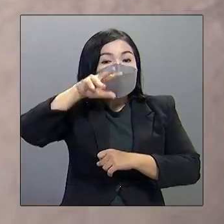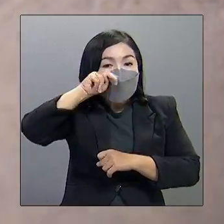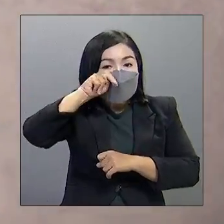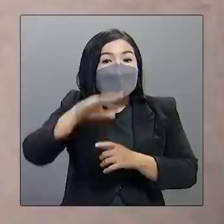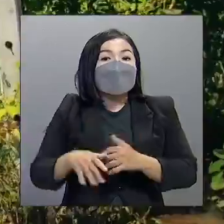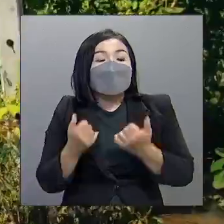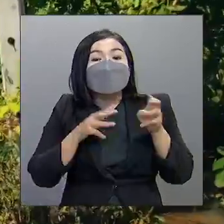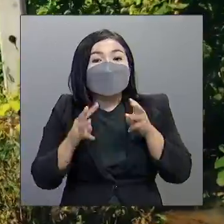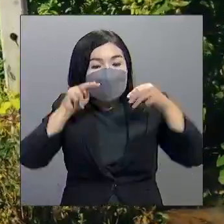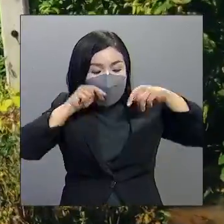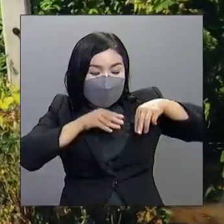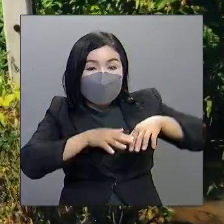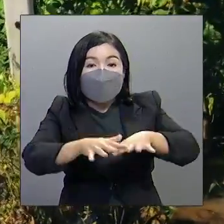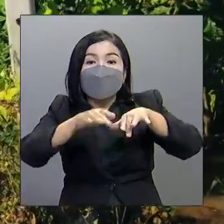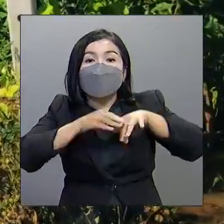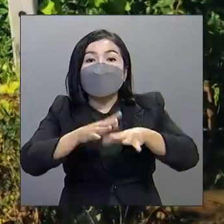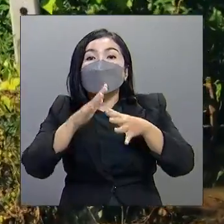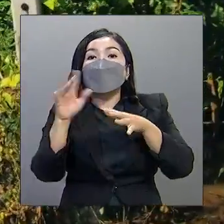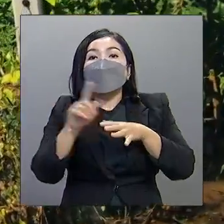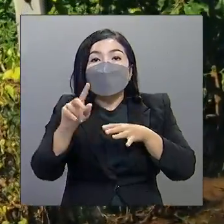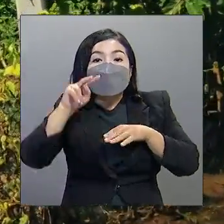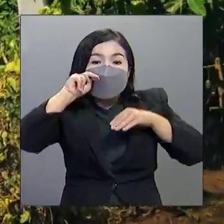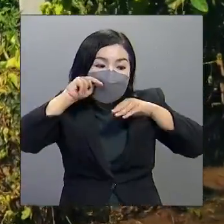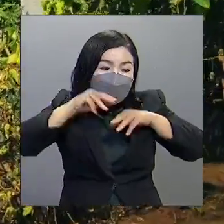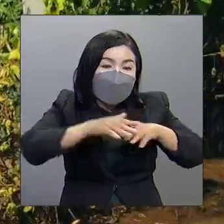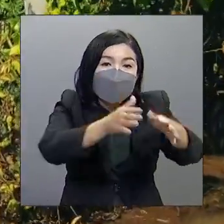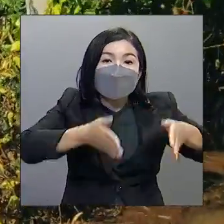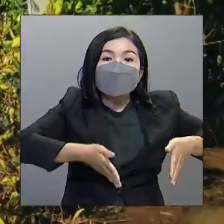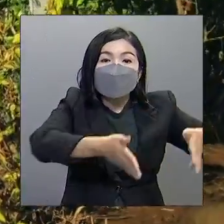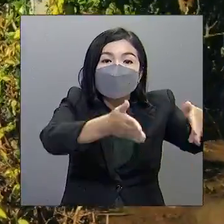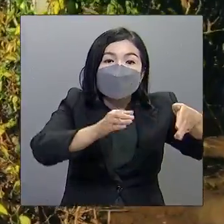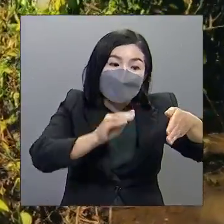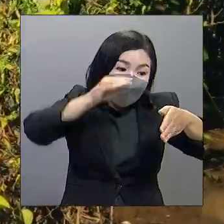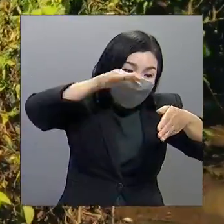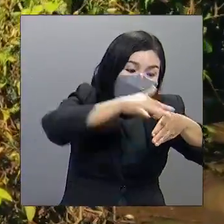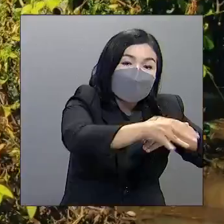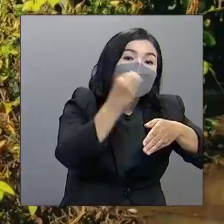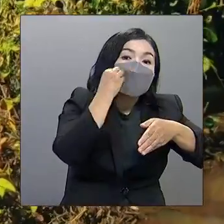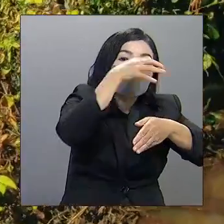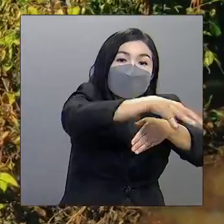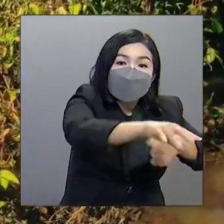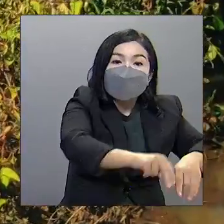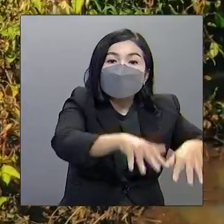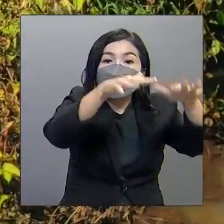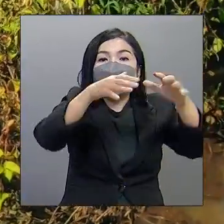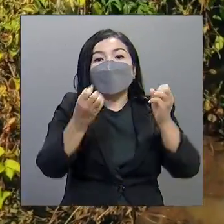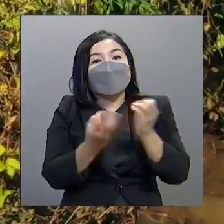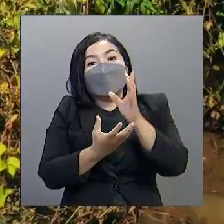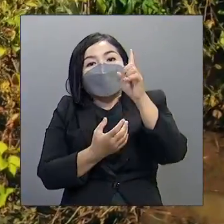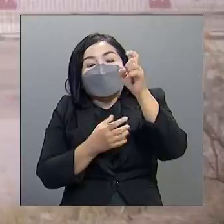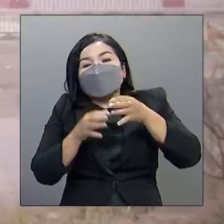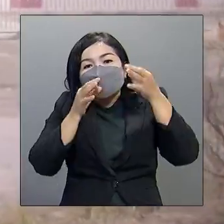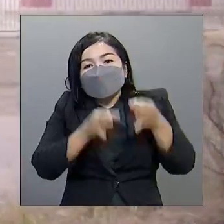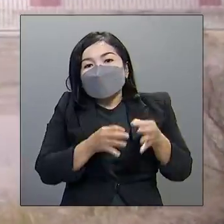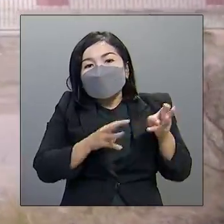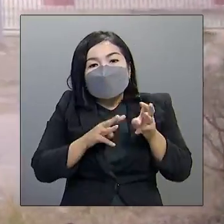านน้ำลงมาปรากฏว่าน้ำข้ามถนนช่วงที่สุดไปท่วมบ้านเรือนประชาชนซึ่งอาจเป็นเหตุผลที่ยากที่จะตัดสินใ